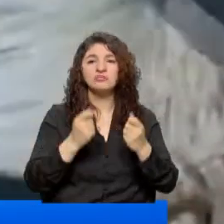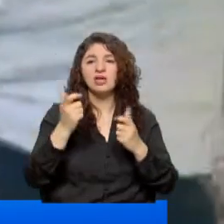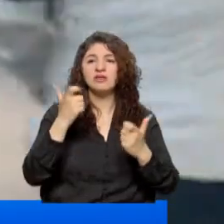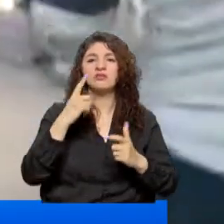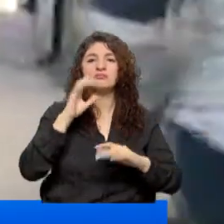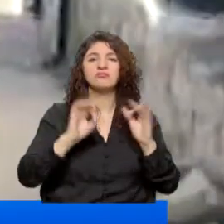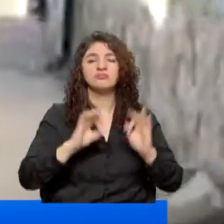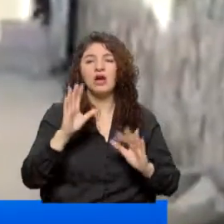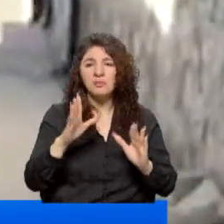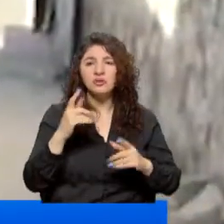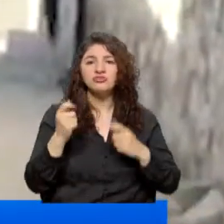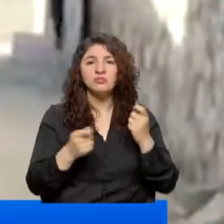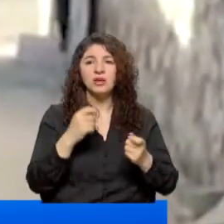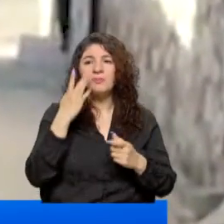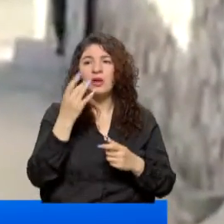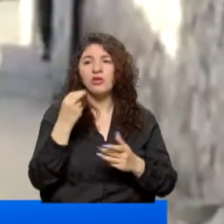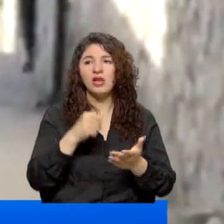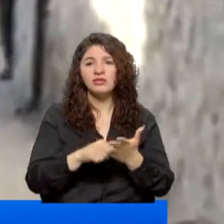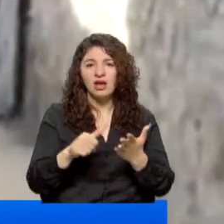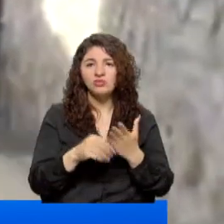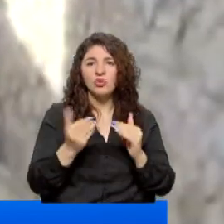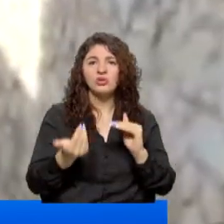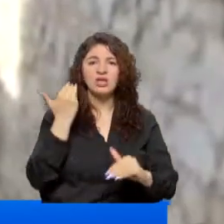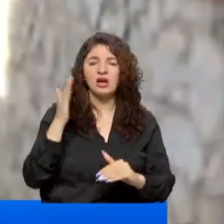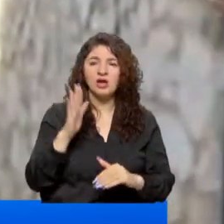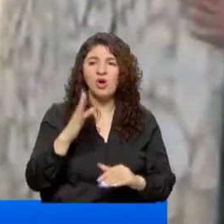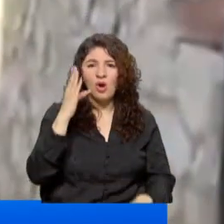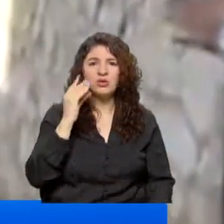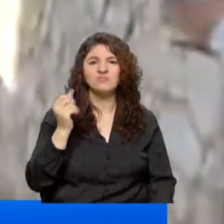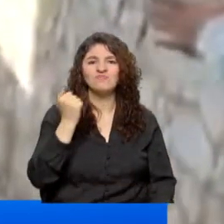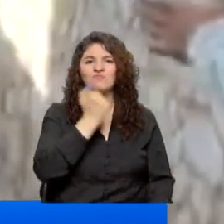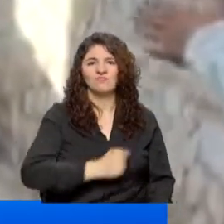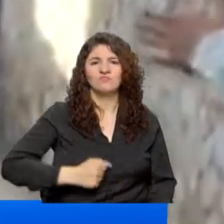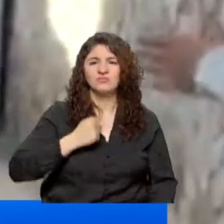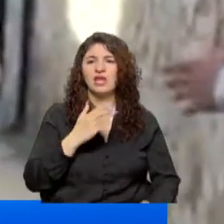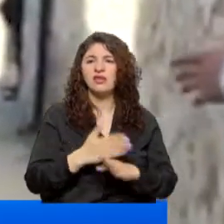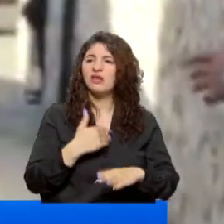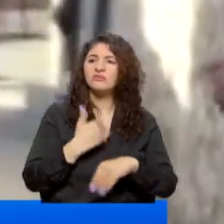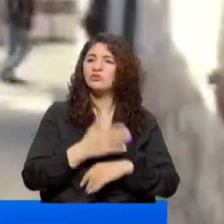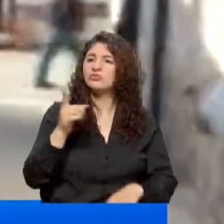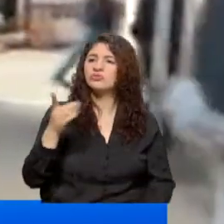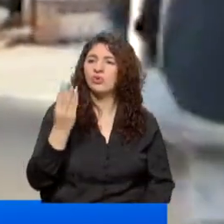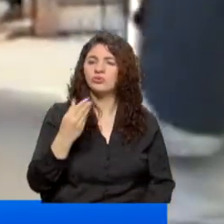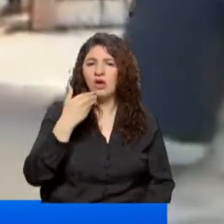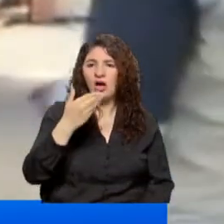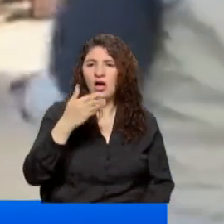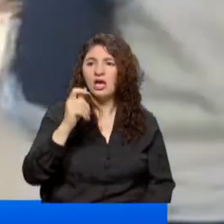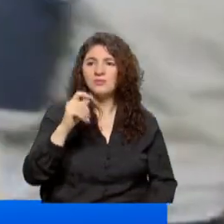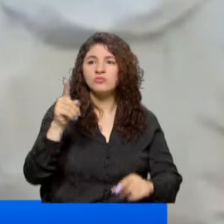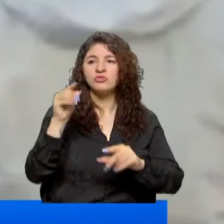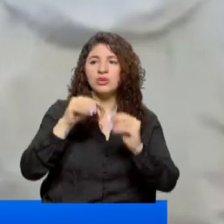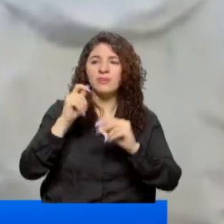çalışmaları yerinde inceledi ancak çalışmaların belirlenen takvimin gerisinde kaldığını öğrenince sinirlendi neden gecikme yaşandığını anlatan